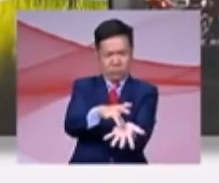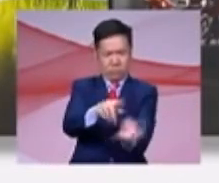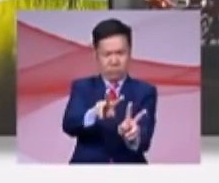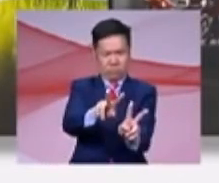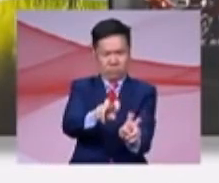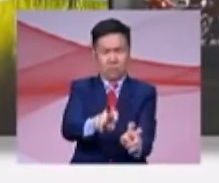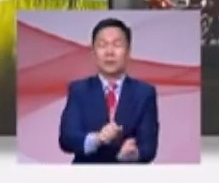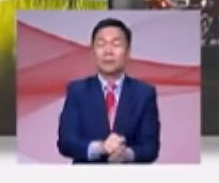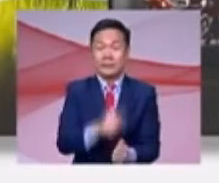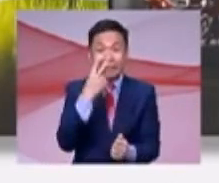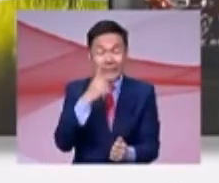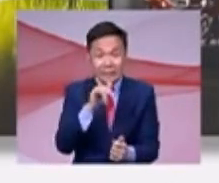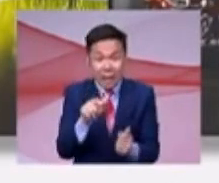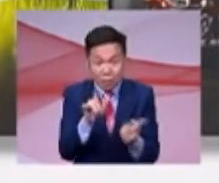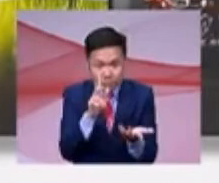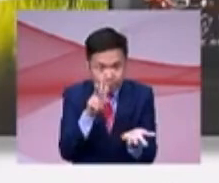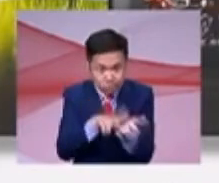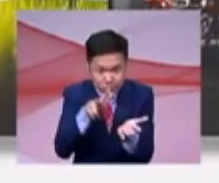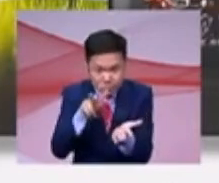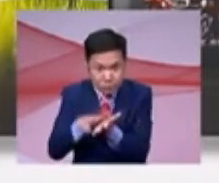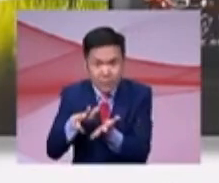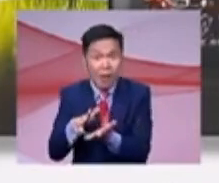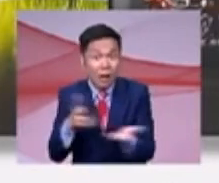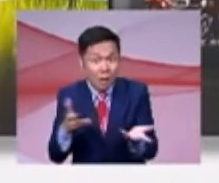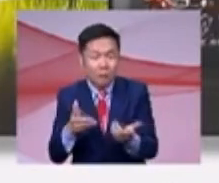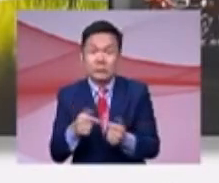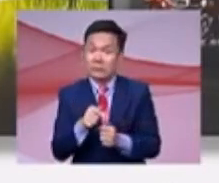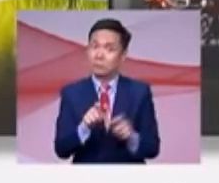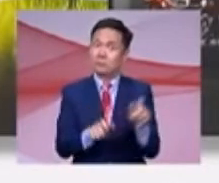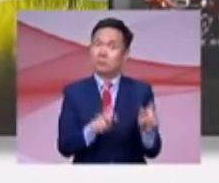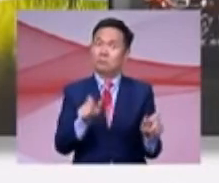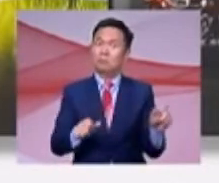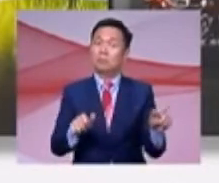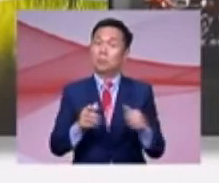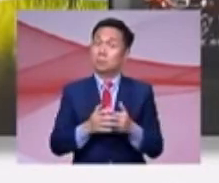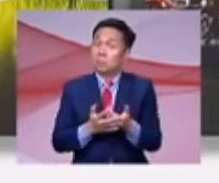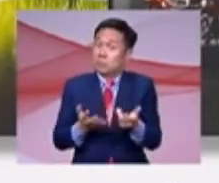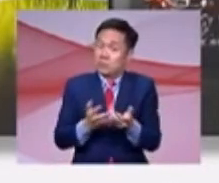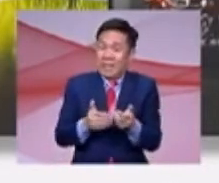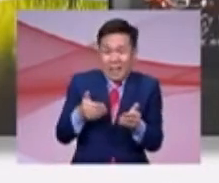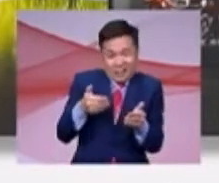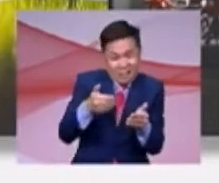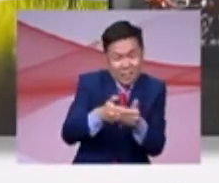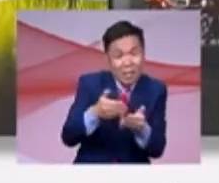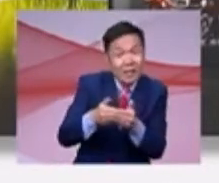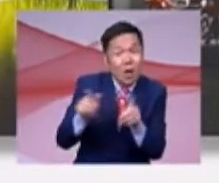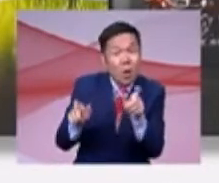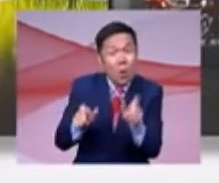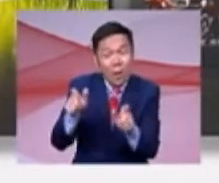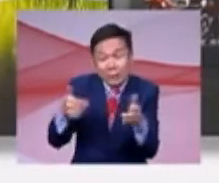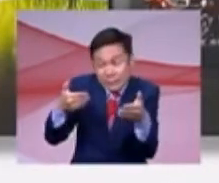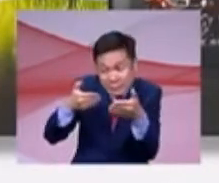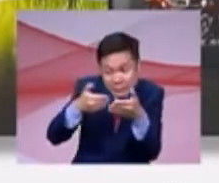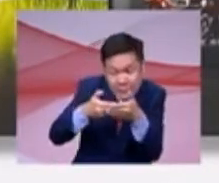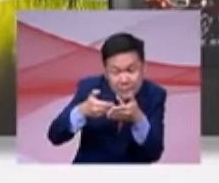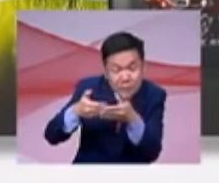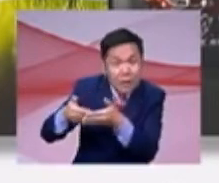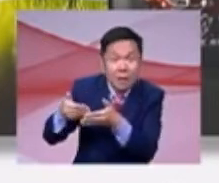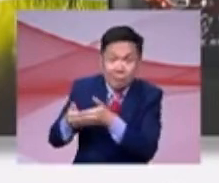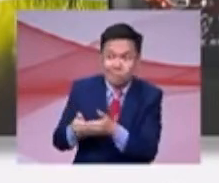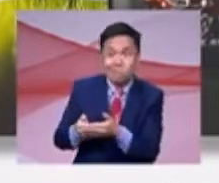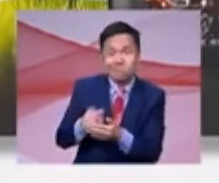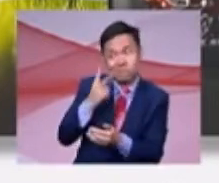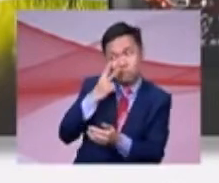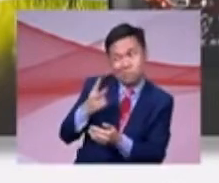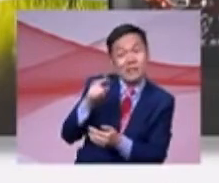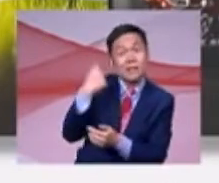akan mengesan juga kes-kes yang ada close contact, kontak rapat pada kes-kes yang positif.